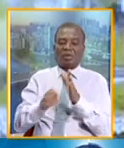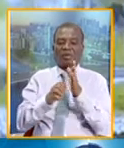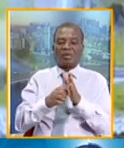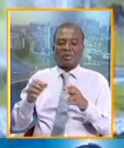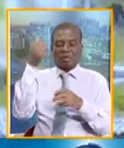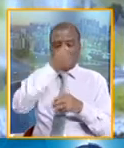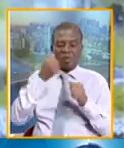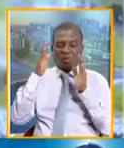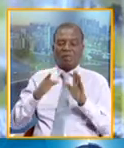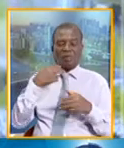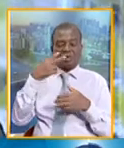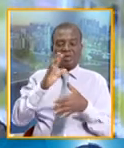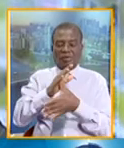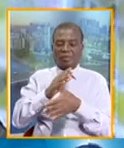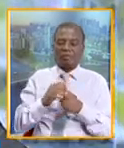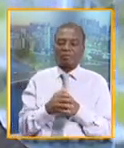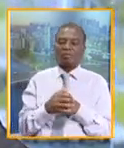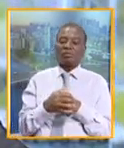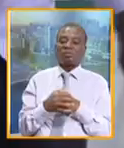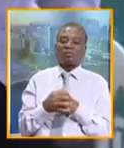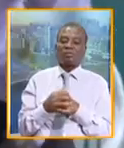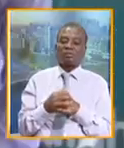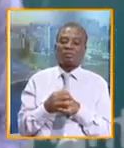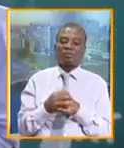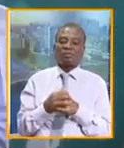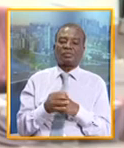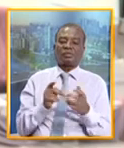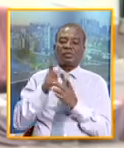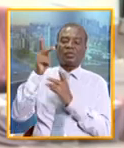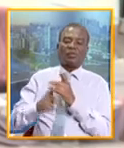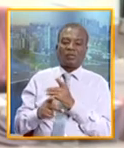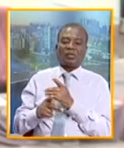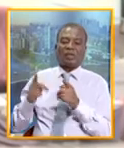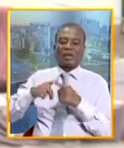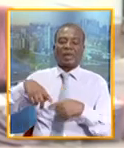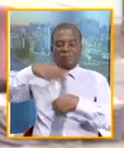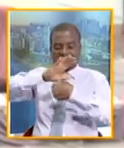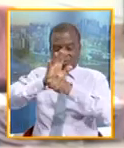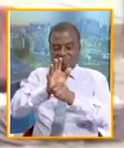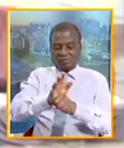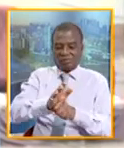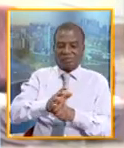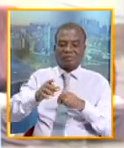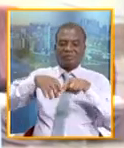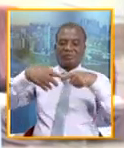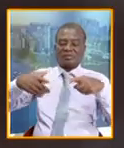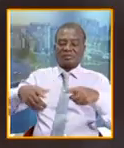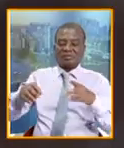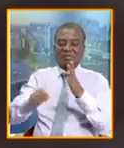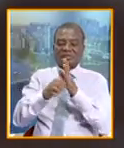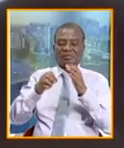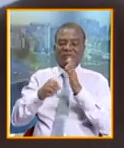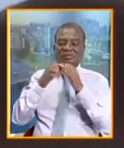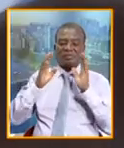économies africaines. Le reportage de Cheikh Kone. Les plans de riposte à la Covid-19, la résilience des économies